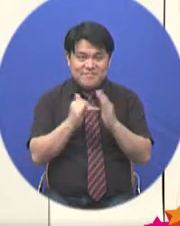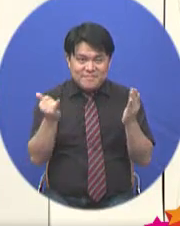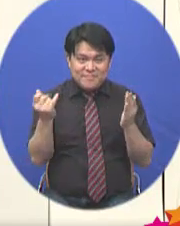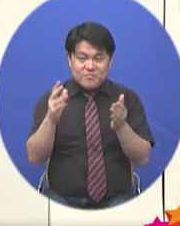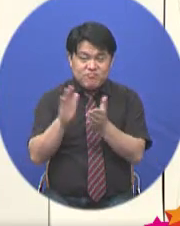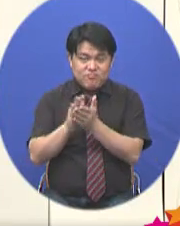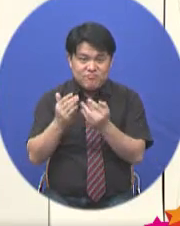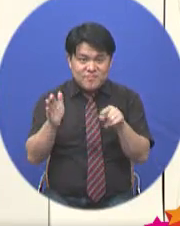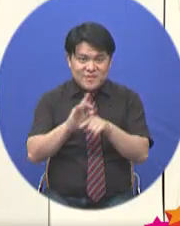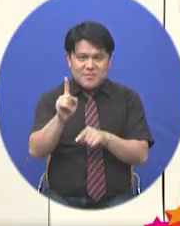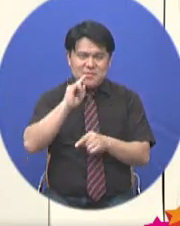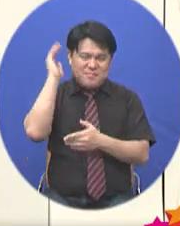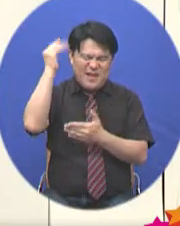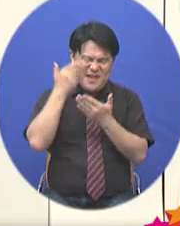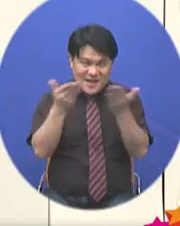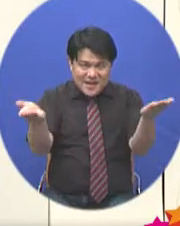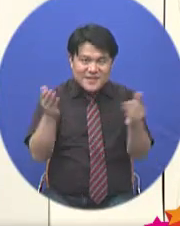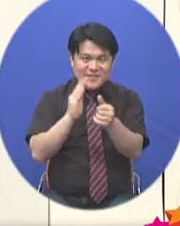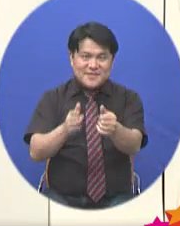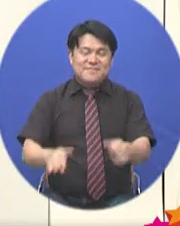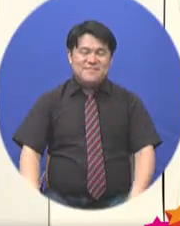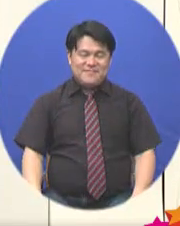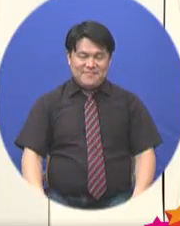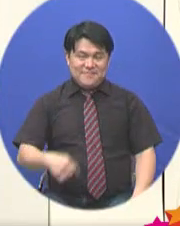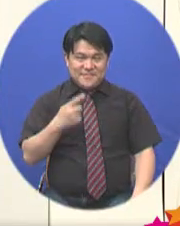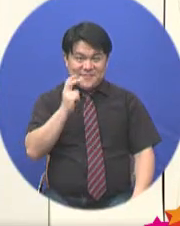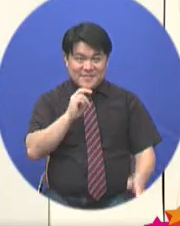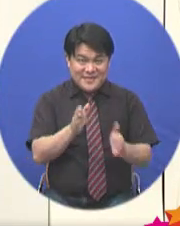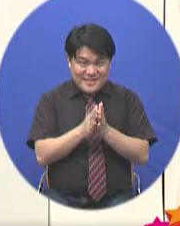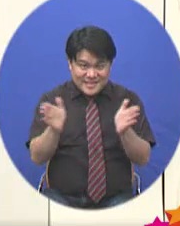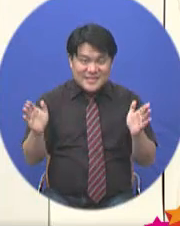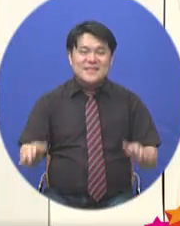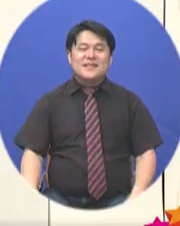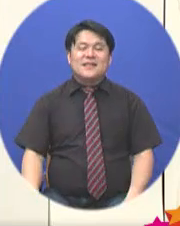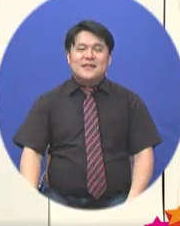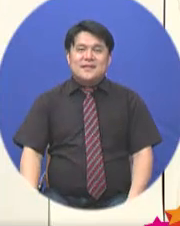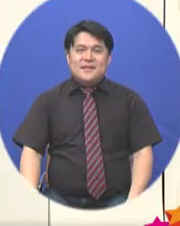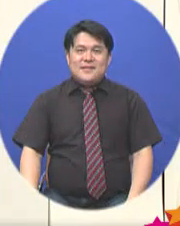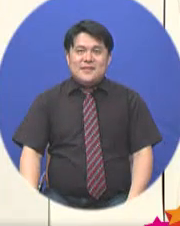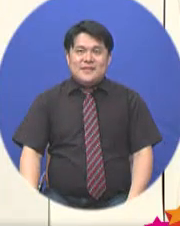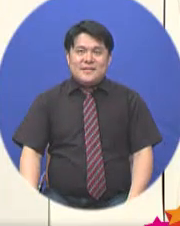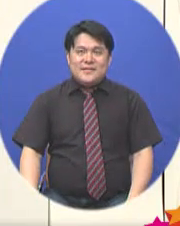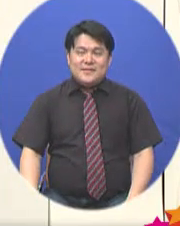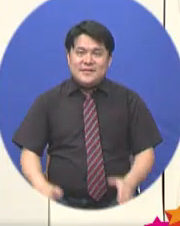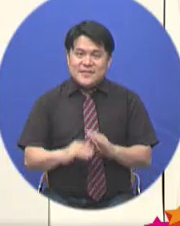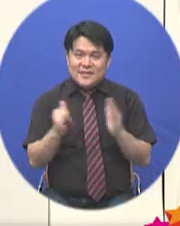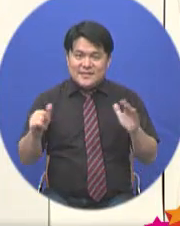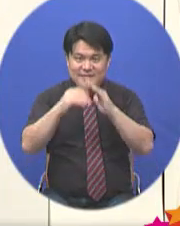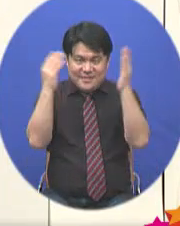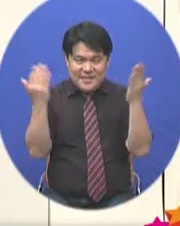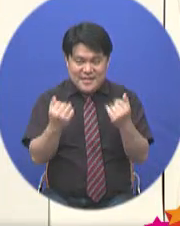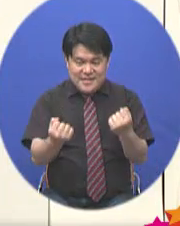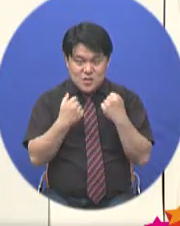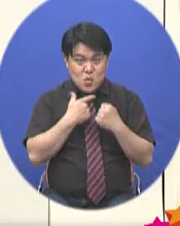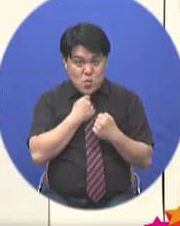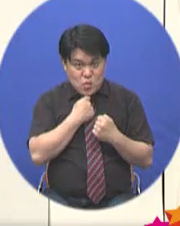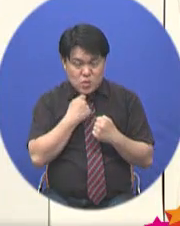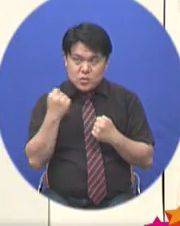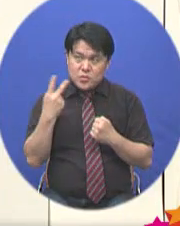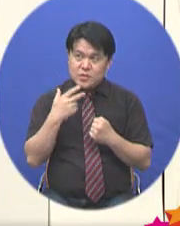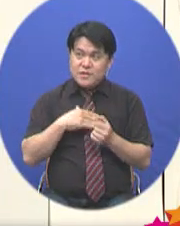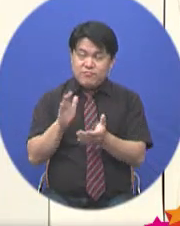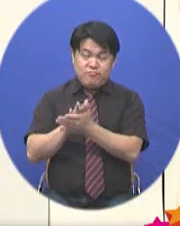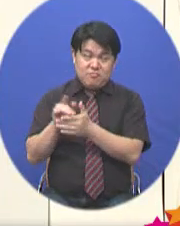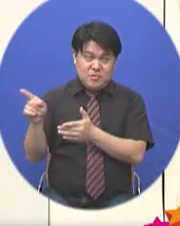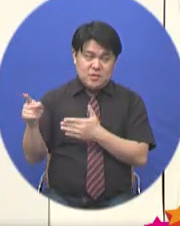위해서든 친구들을 위해서든 한 말씀 하시고 저희 노래 드리겠습니다. 아, 가족 모두 건강하고요. 네. 제